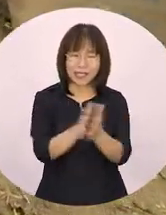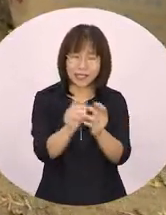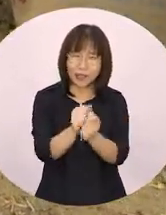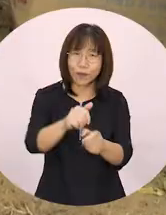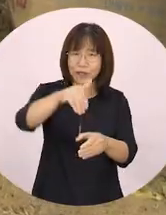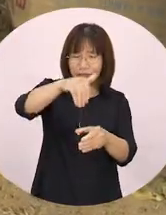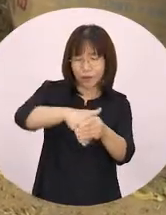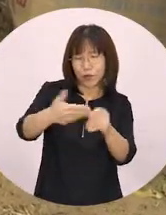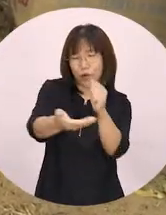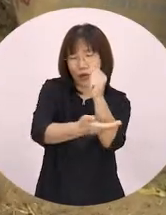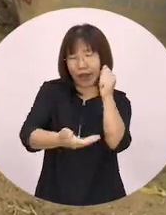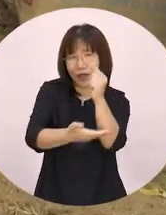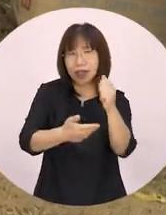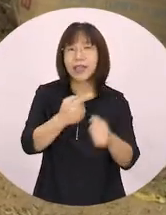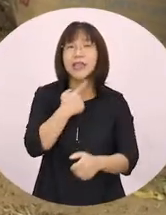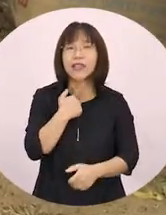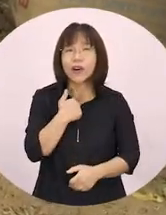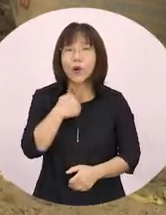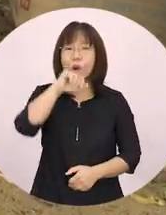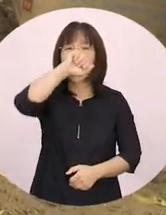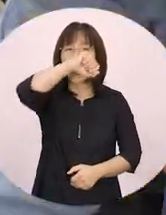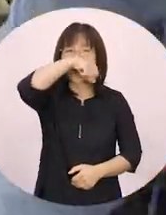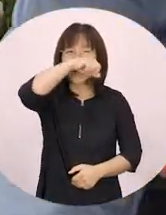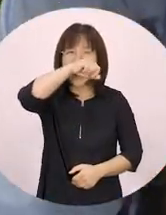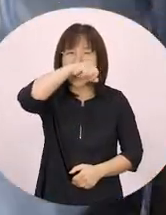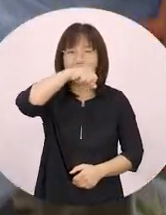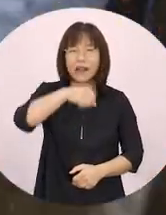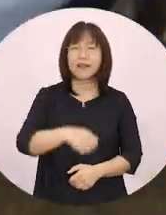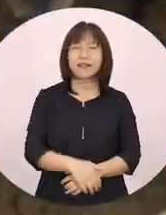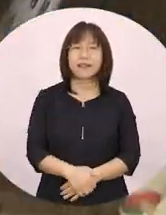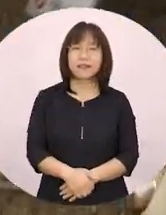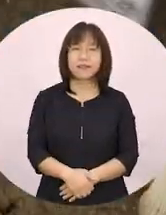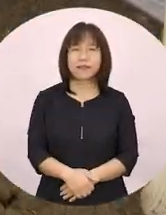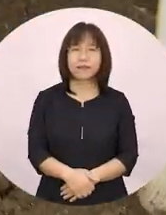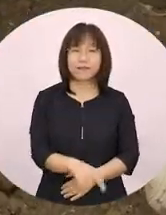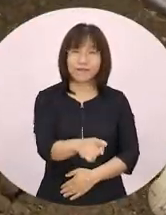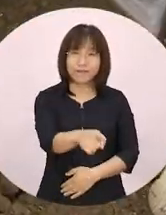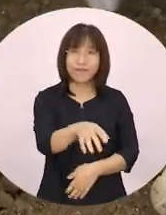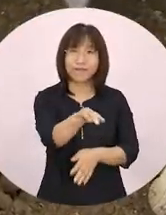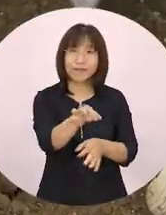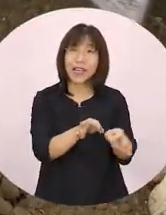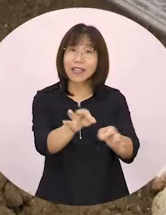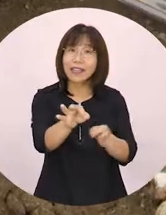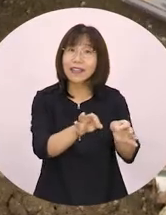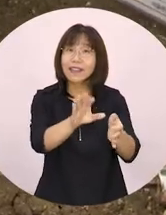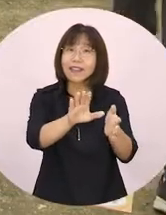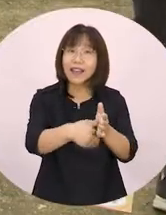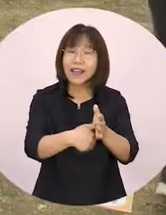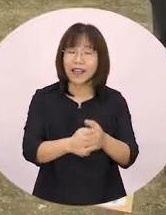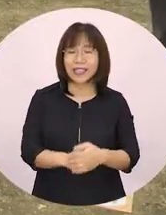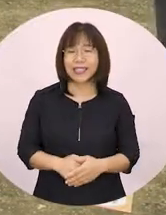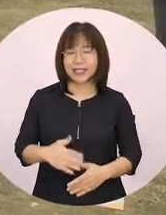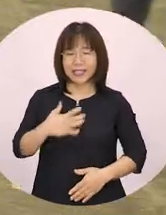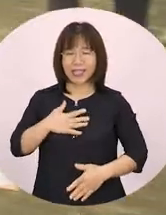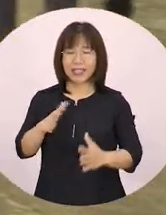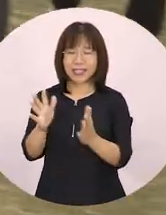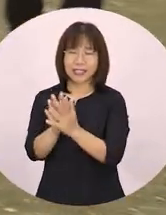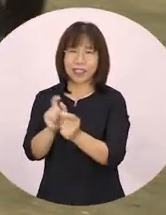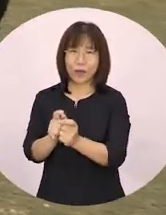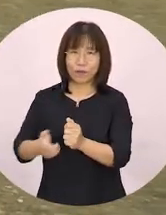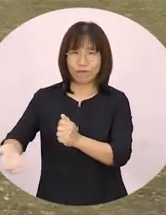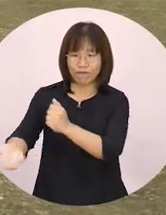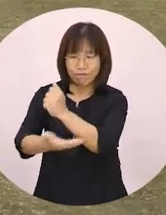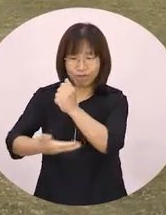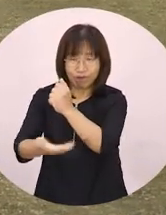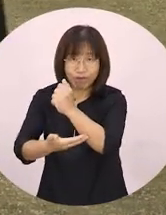가꾸었던 고구마를 수확하며 보람을 느끼는 시간도 가졌습니다. 이어 시작된 안심마켓에서는 텃밭에서